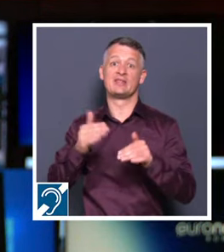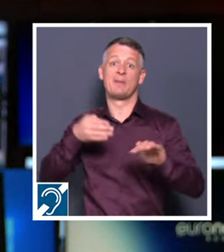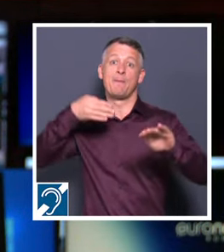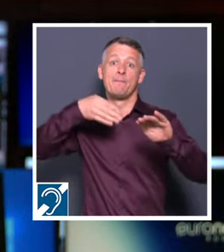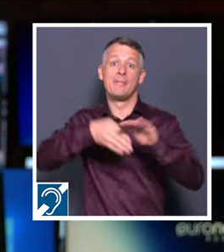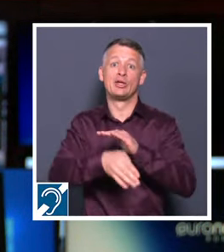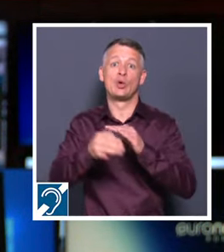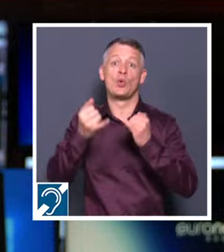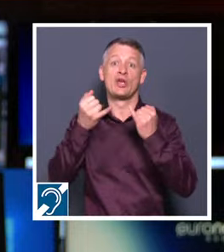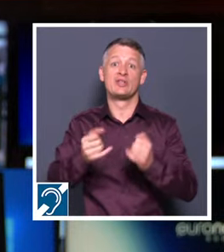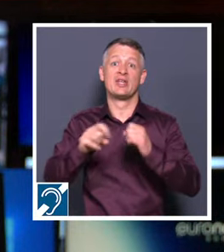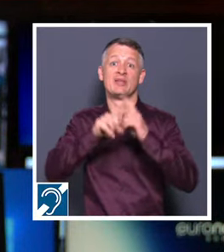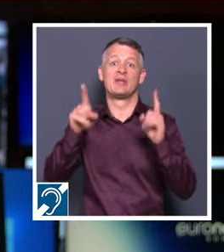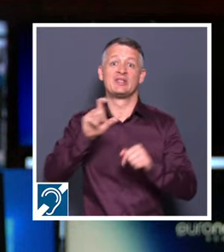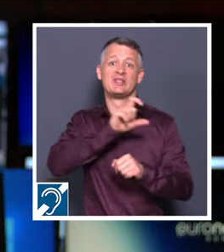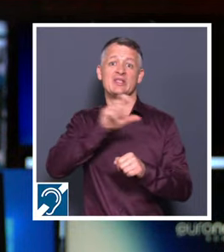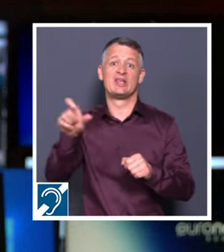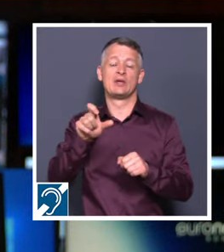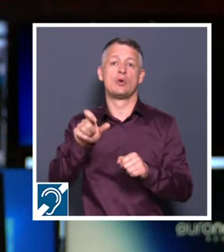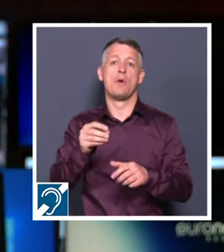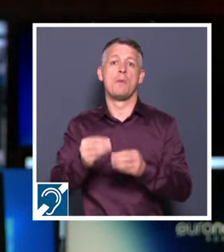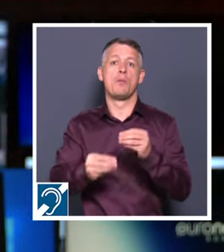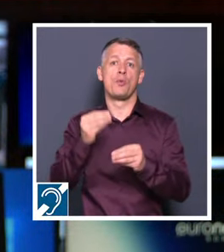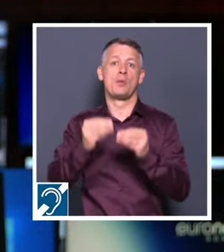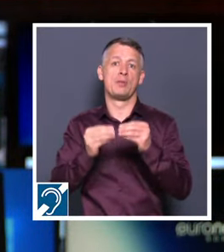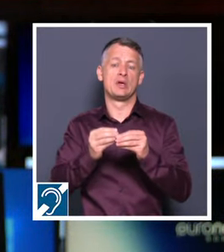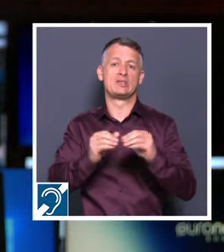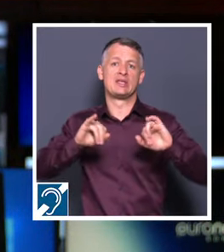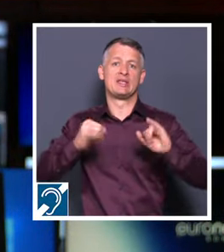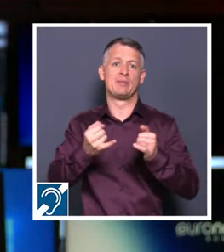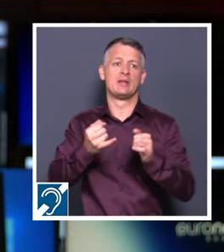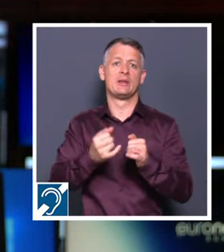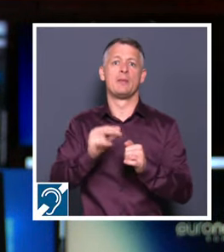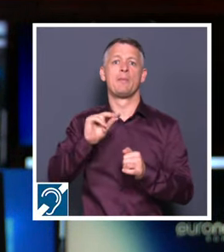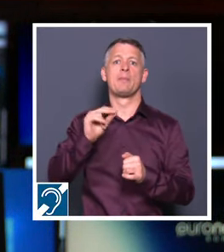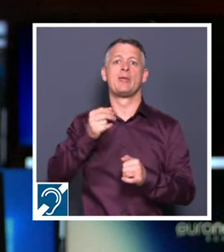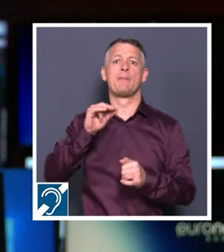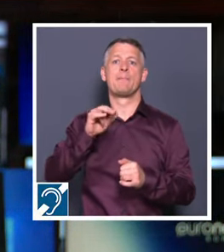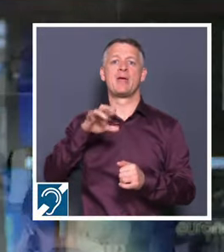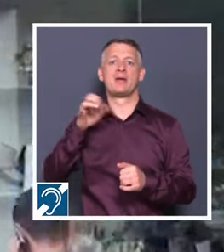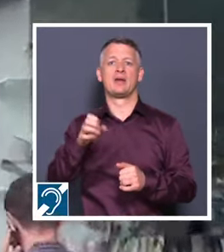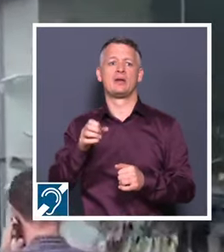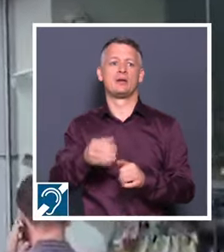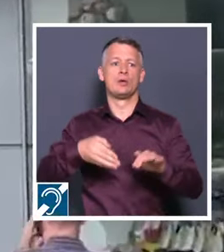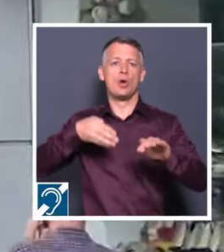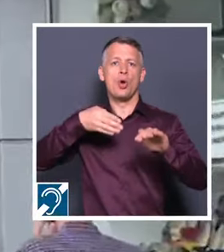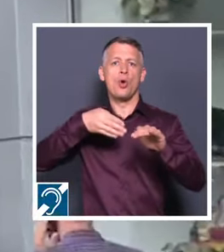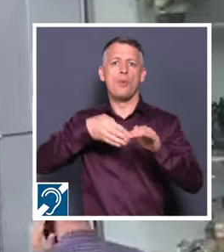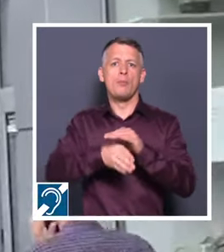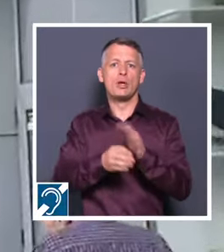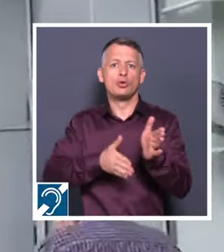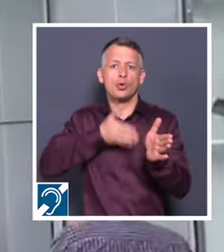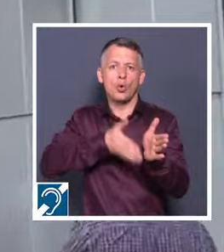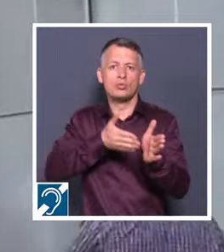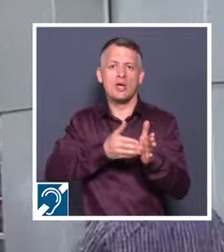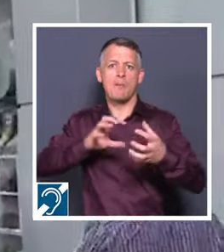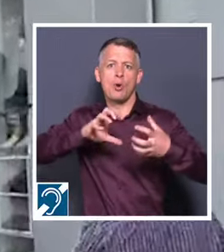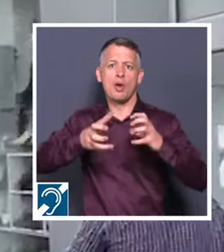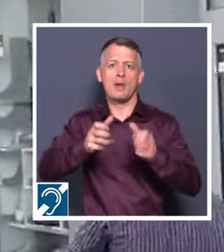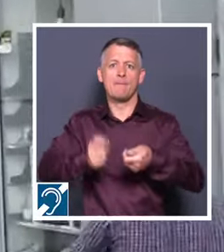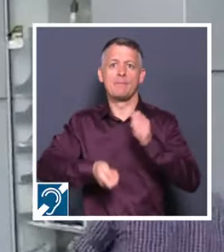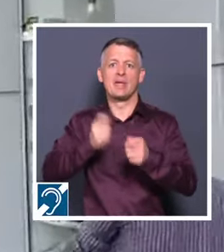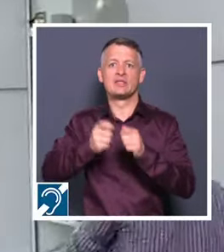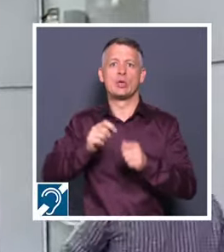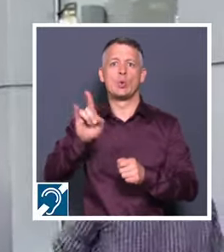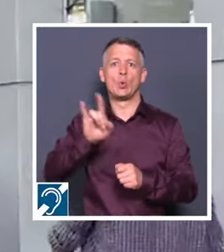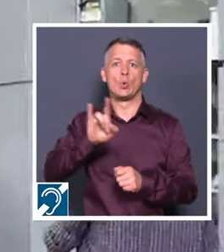această dimineață. Din cauza unui incident petrecut pe magistrala Pipera, o garnitură s-ar fi blocat în zona stației Piața Unirii. Colega